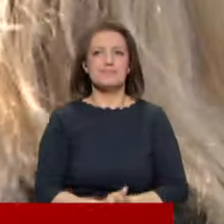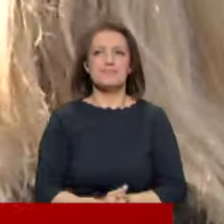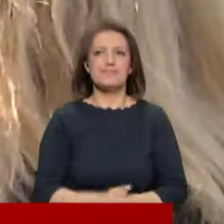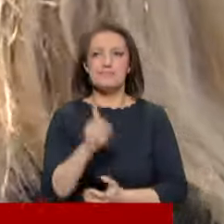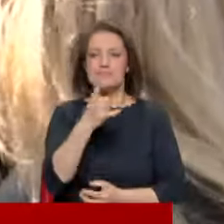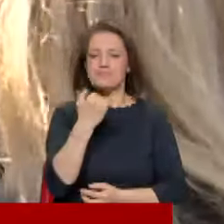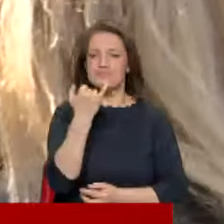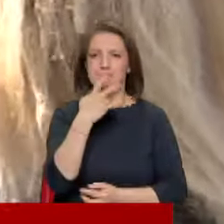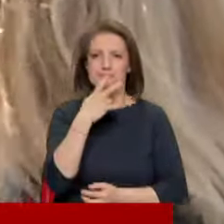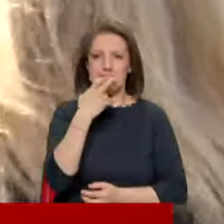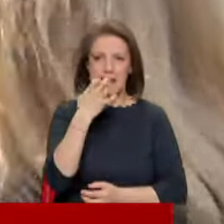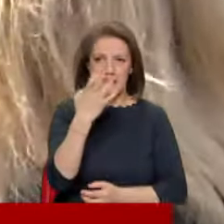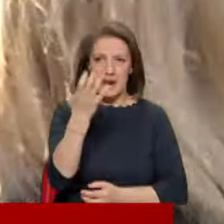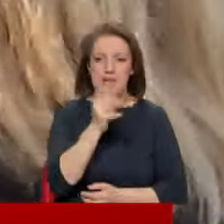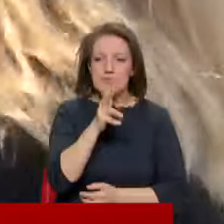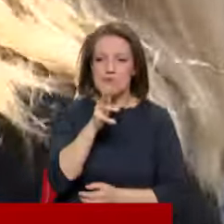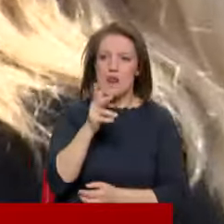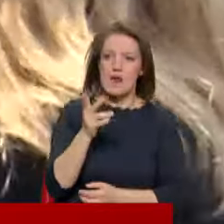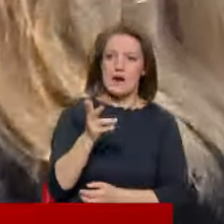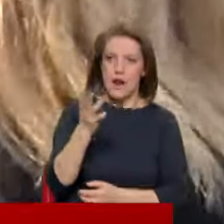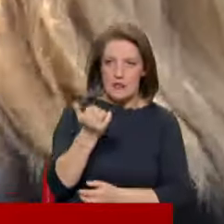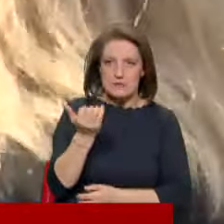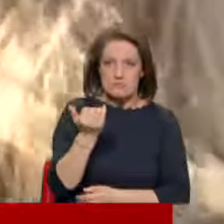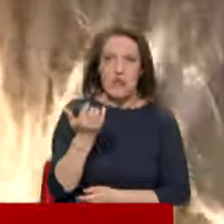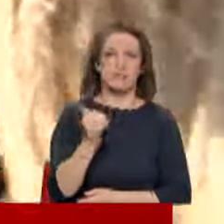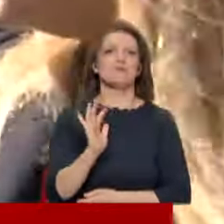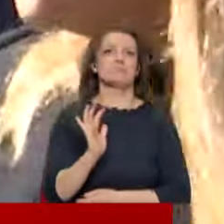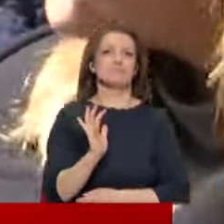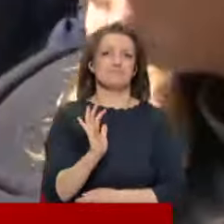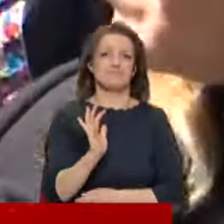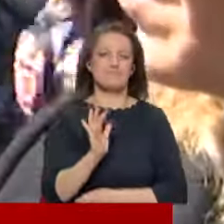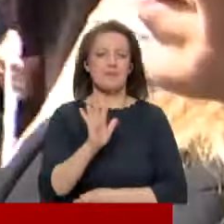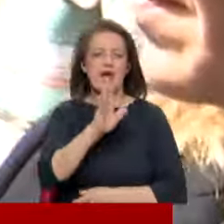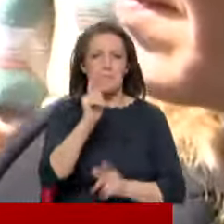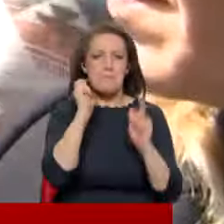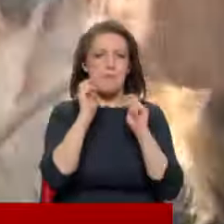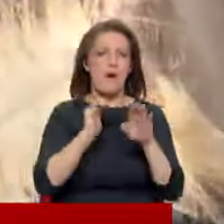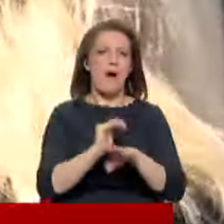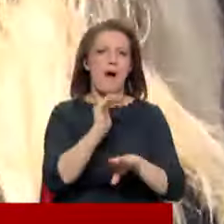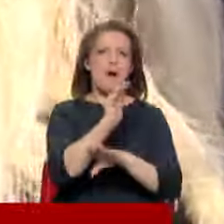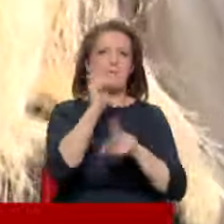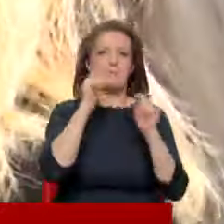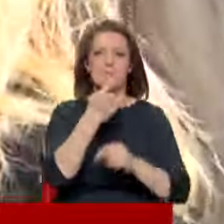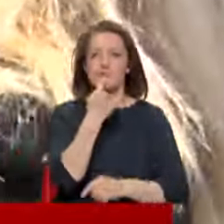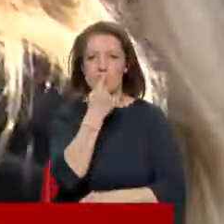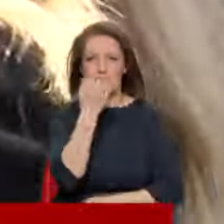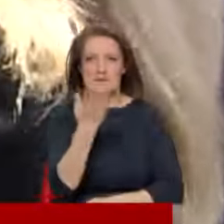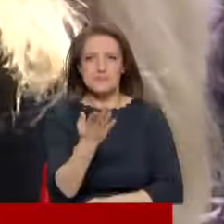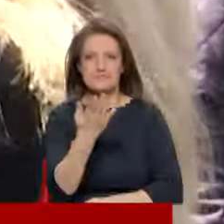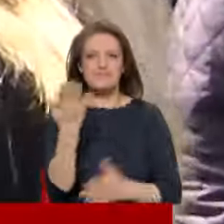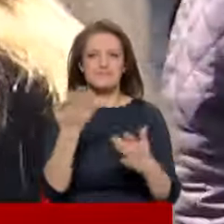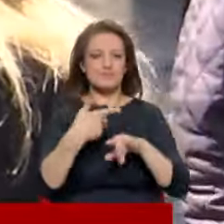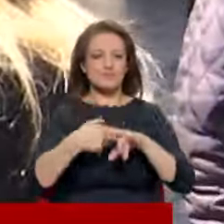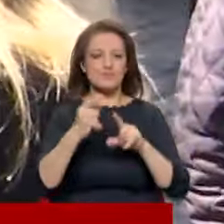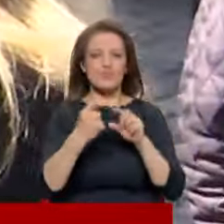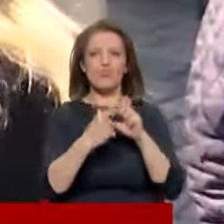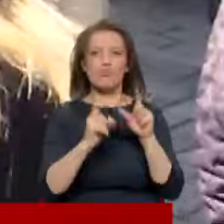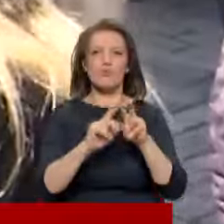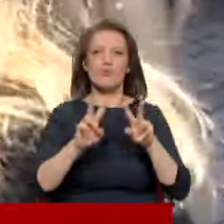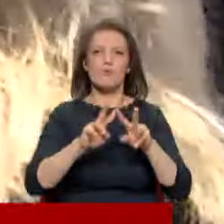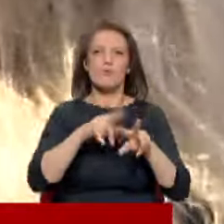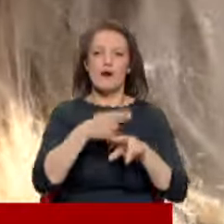kilo peynir alayım desen 350 lira. Aldınız mı? Almadım. Her şey çok pahalı, hayat çok pahalı. Kuru yemişe, mesela hurmalar